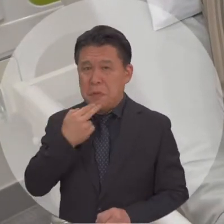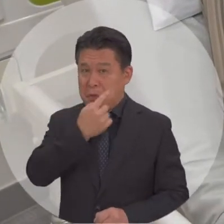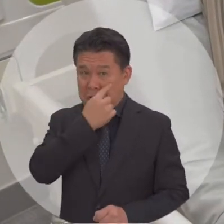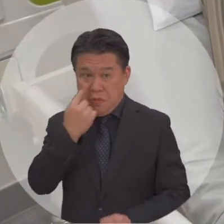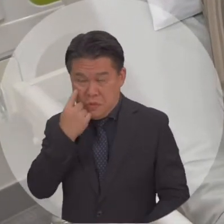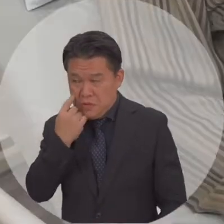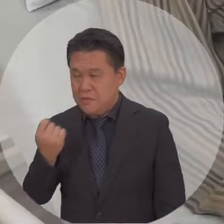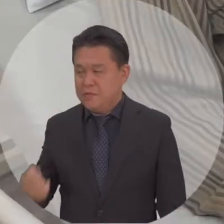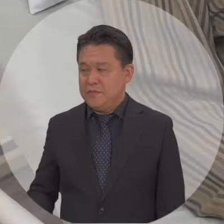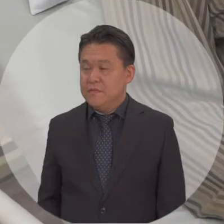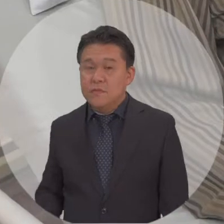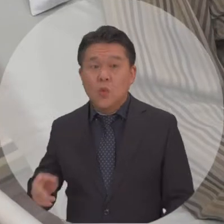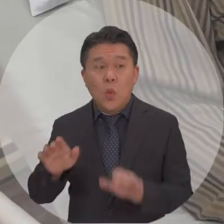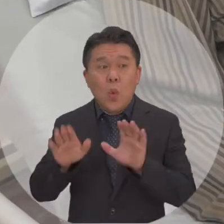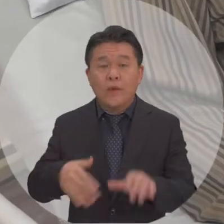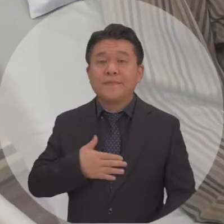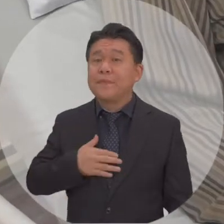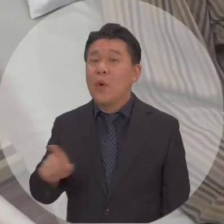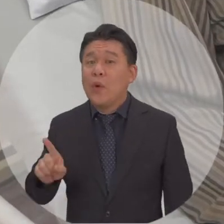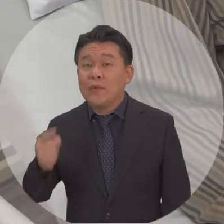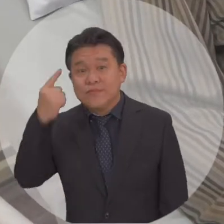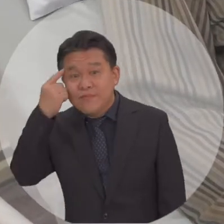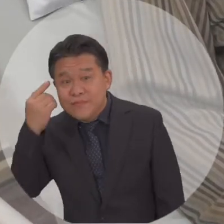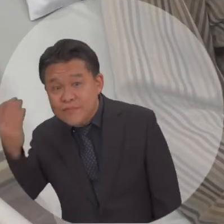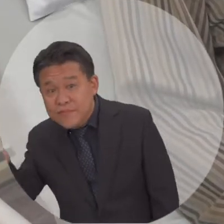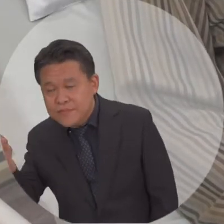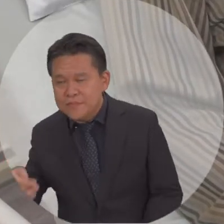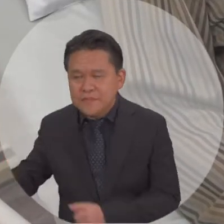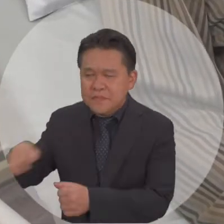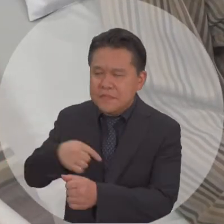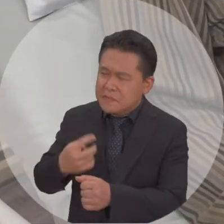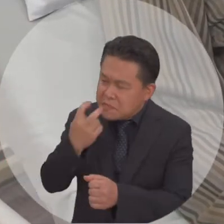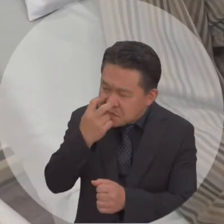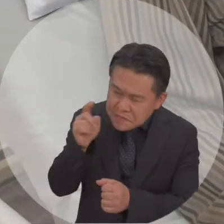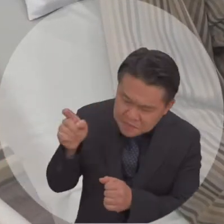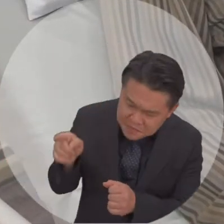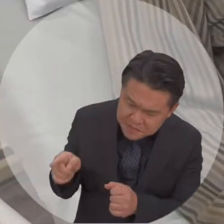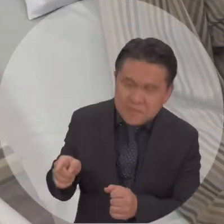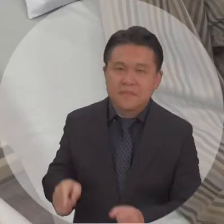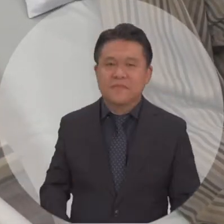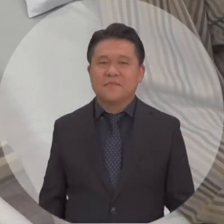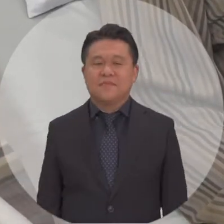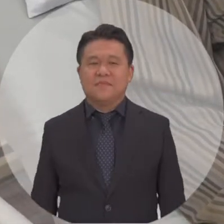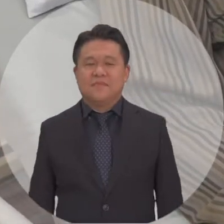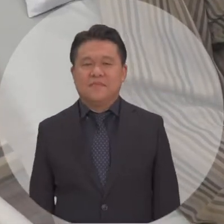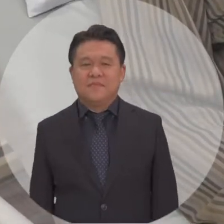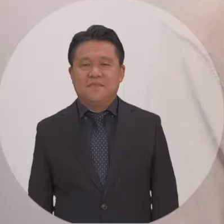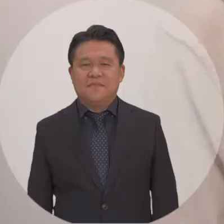확인합니다 또한 오늘 기분이 어떤지 여쭤보면 대상자의 상태를 살핍니다